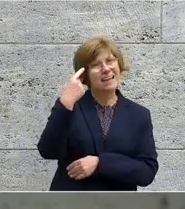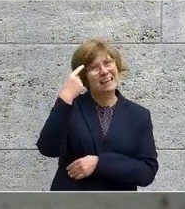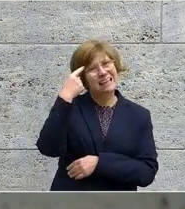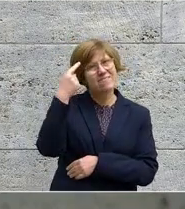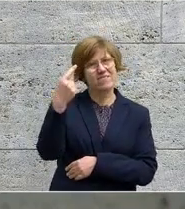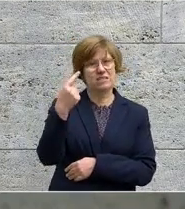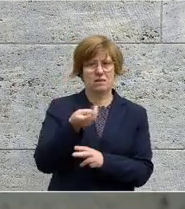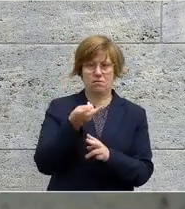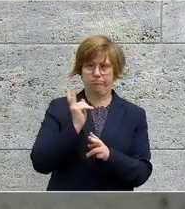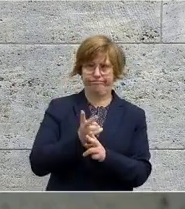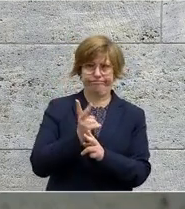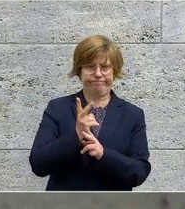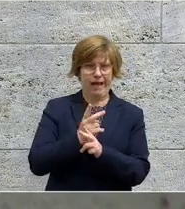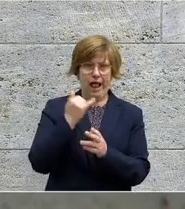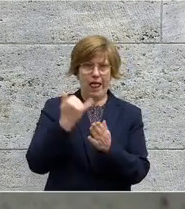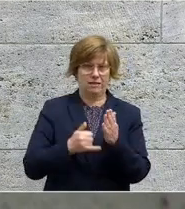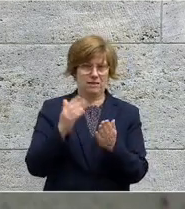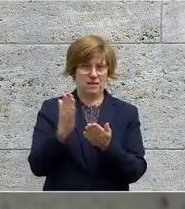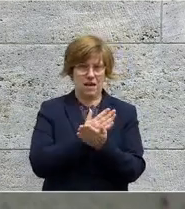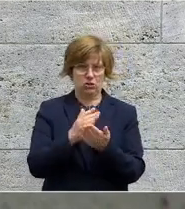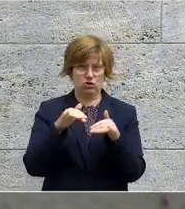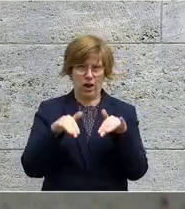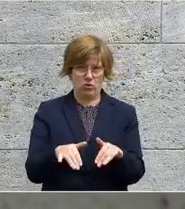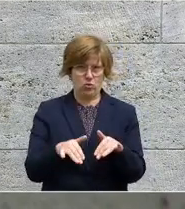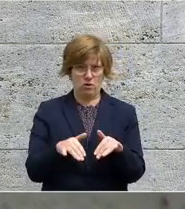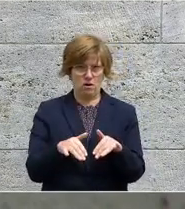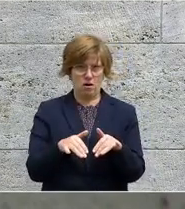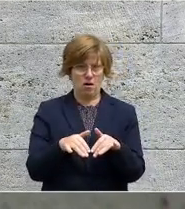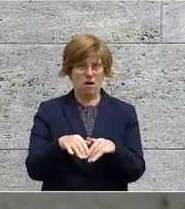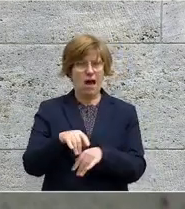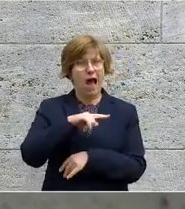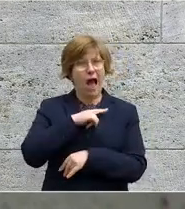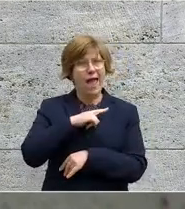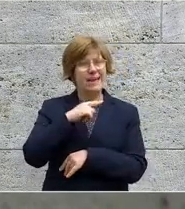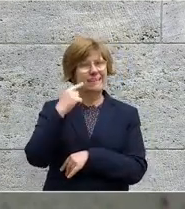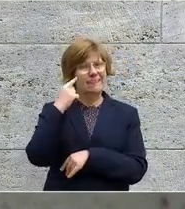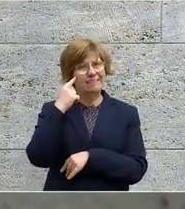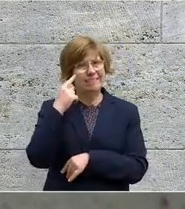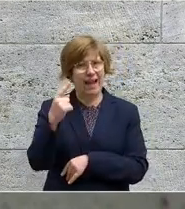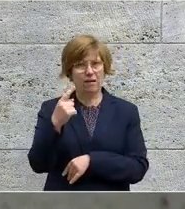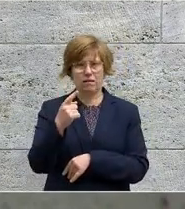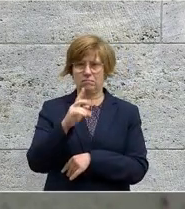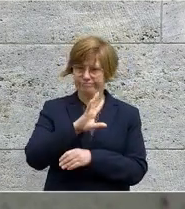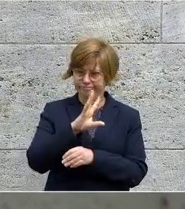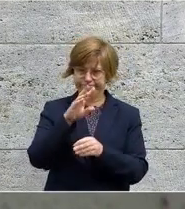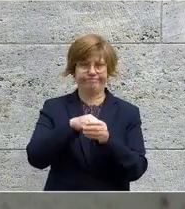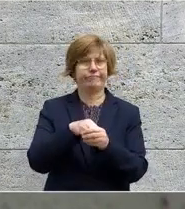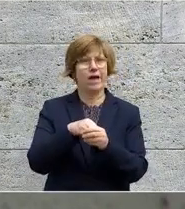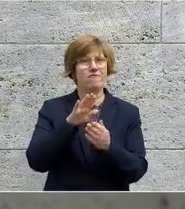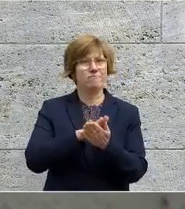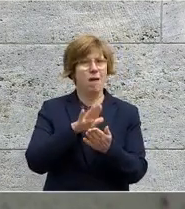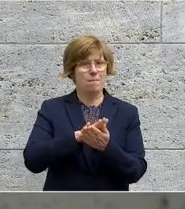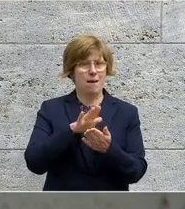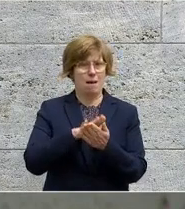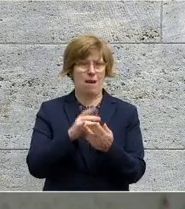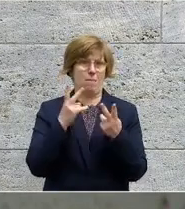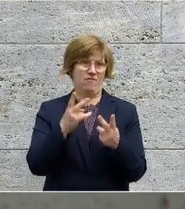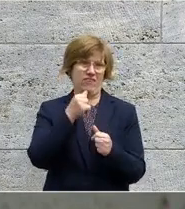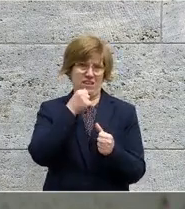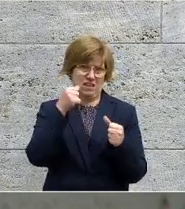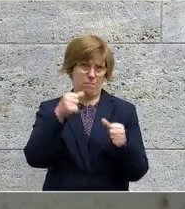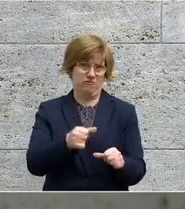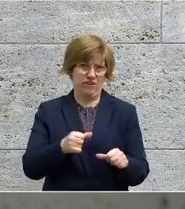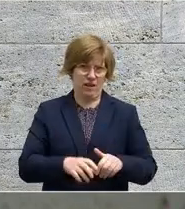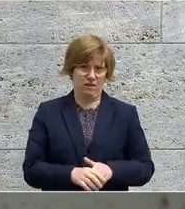Gewissen immer die letzte Entscheidungsinstanz ist und dass das eigene Denken damit stets eine herausragend wichtige Pflicht